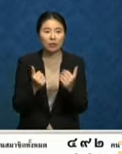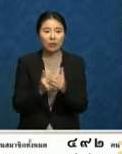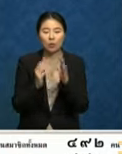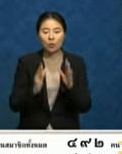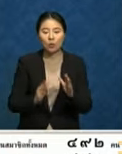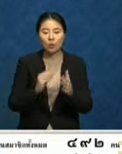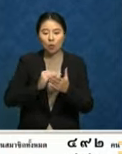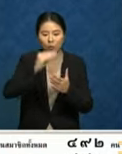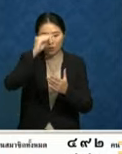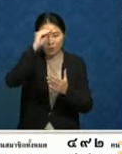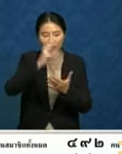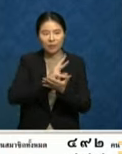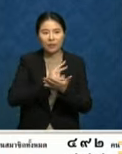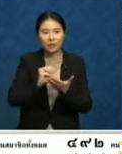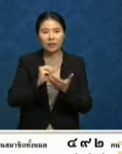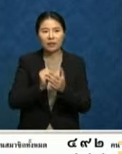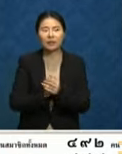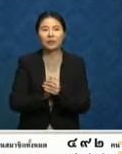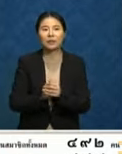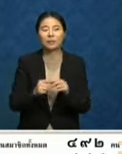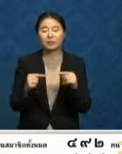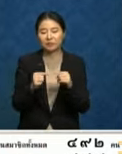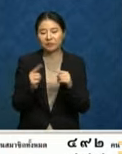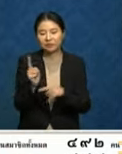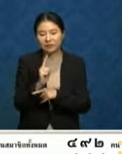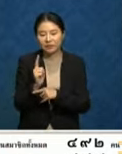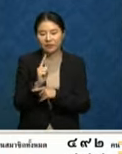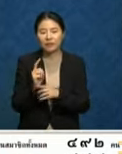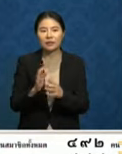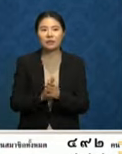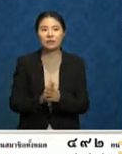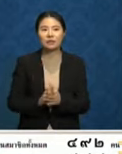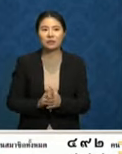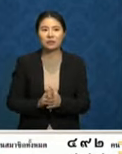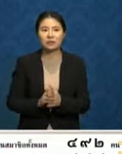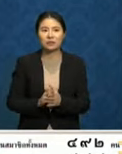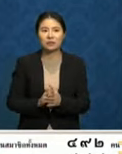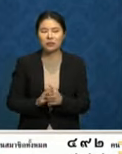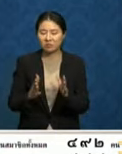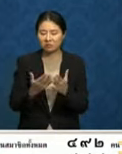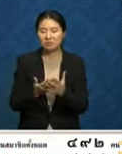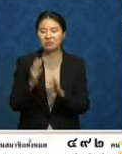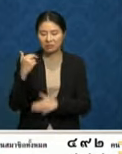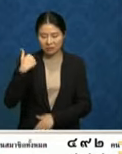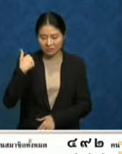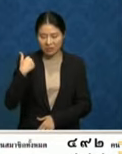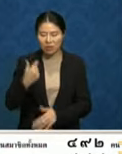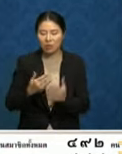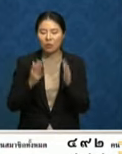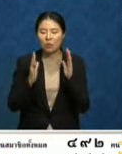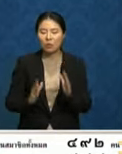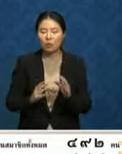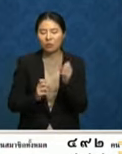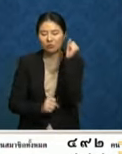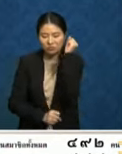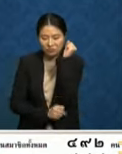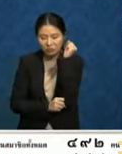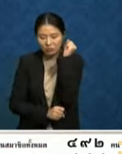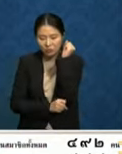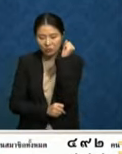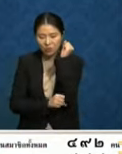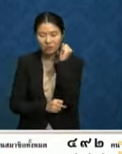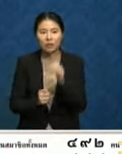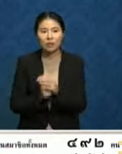เศรษฐานะที่ค่อนข้างอ่าไม่ไม่มากนักนะคะทำให้เราบัญญัติมาตราที่